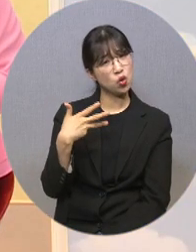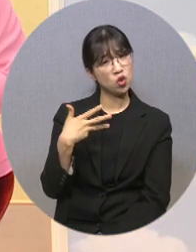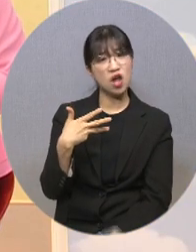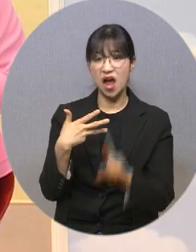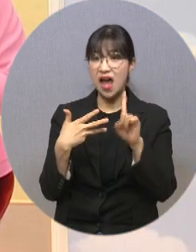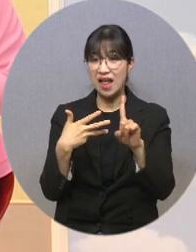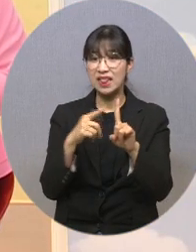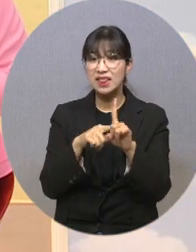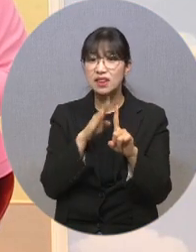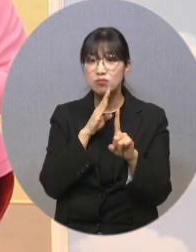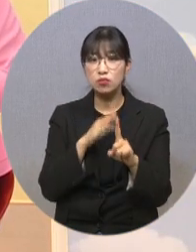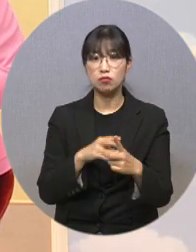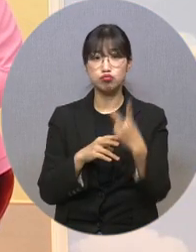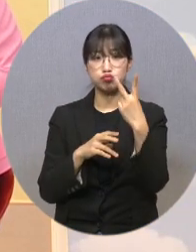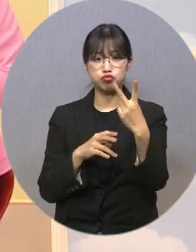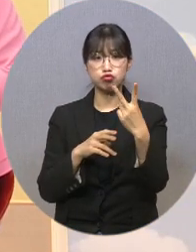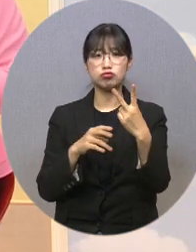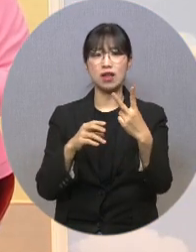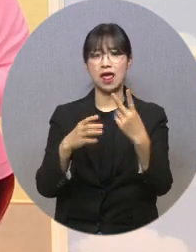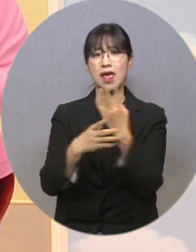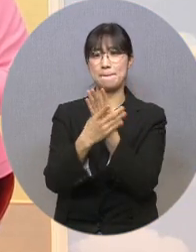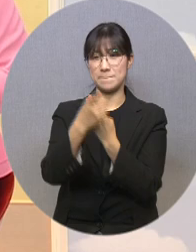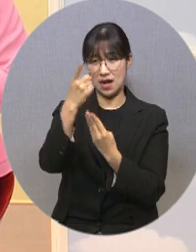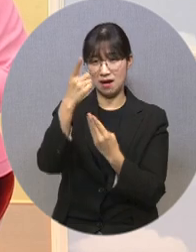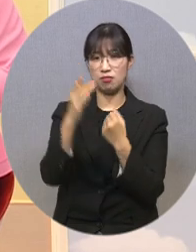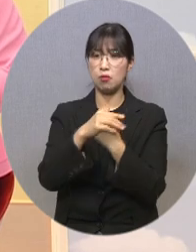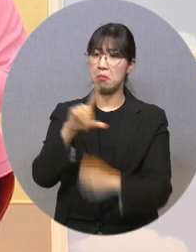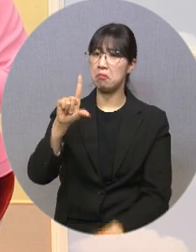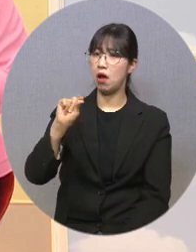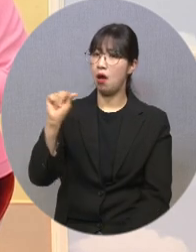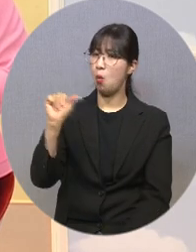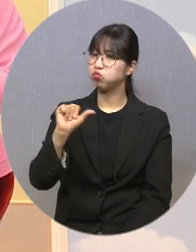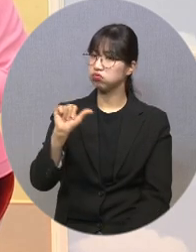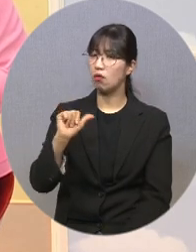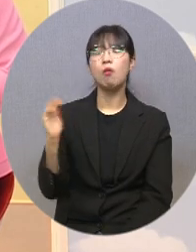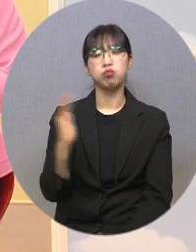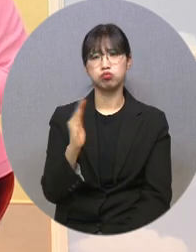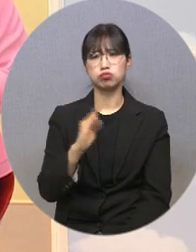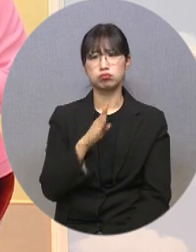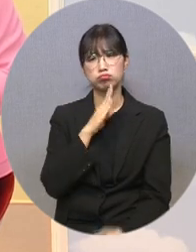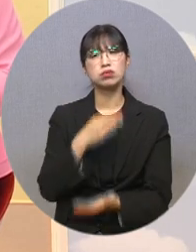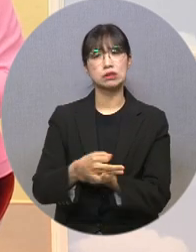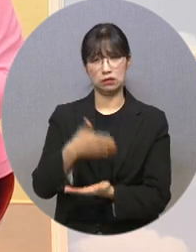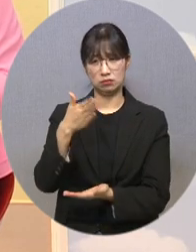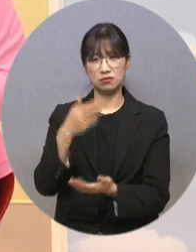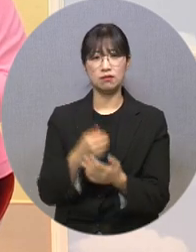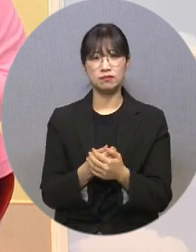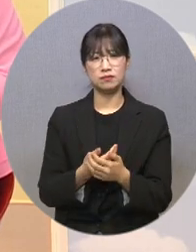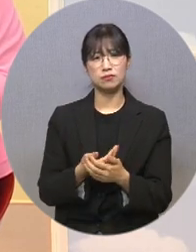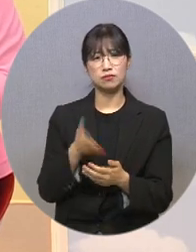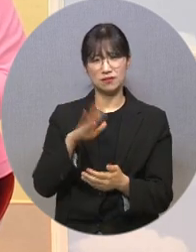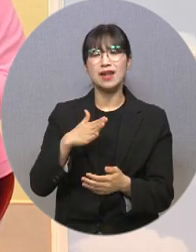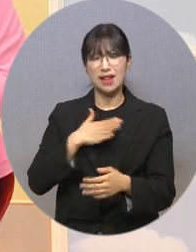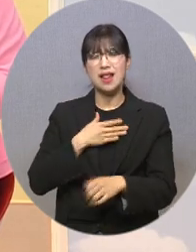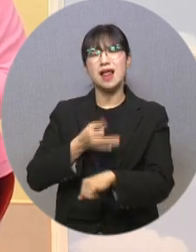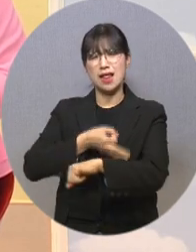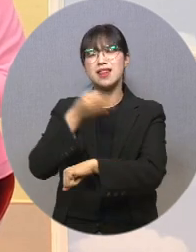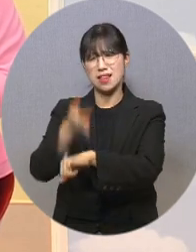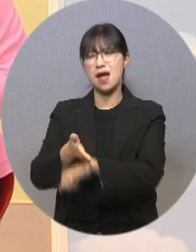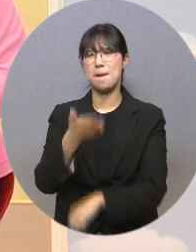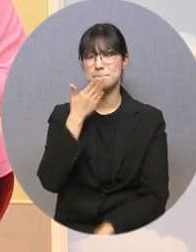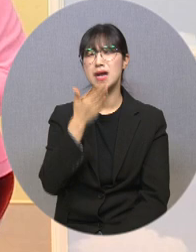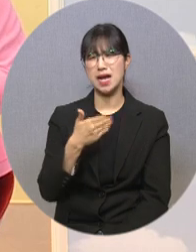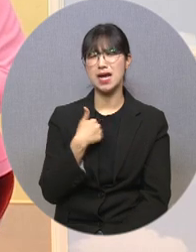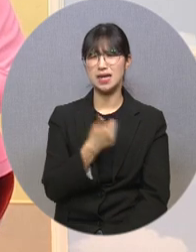하나에 그렇죠. 네. 이게 두 개가 이제 포장이 돼가지고 나오니까 15,000원 정도 하는데 저는 이제 살 여력이 있어요, 사실은.